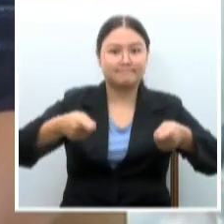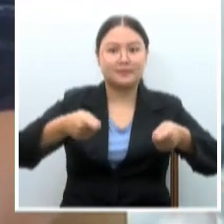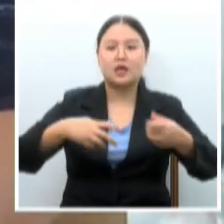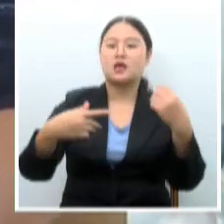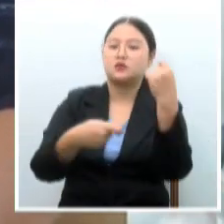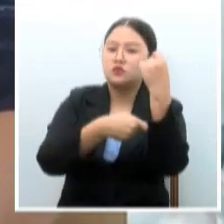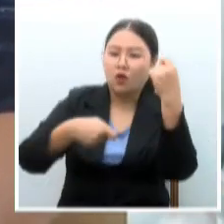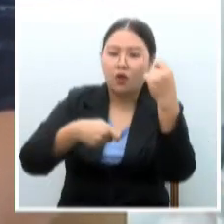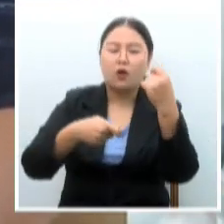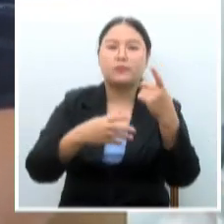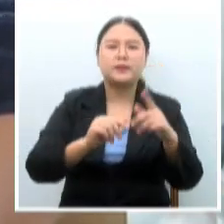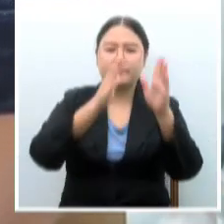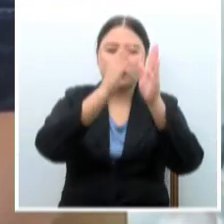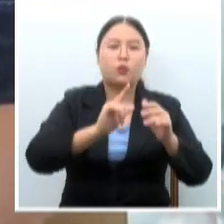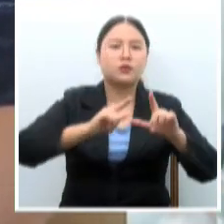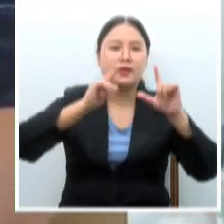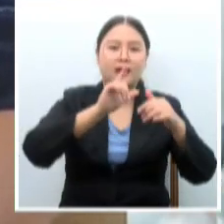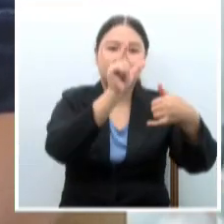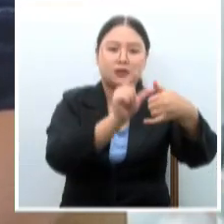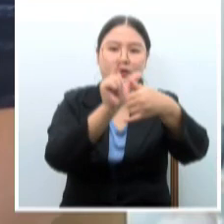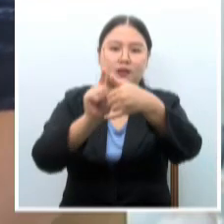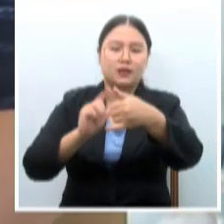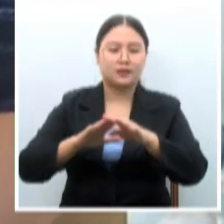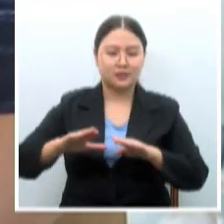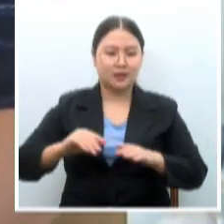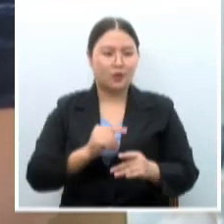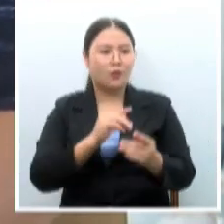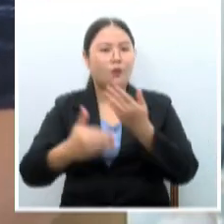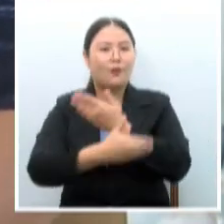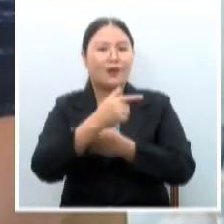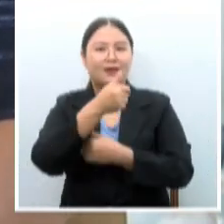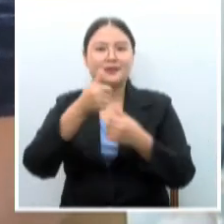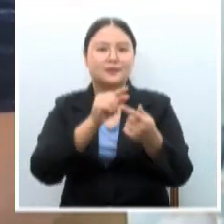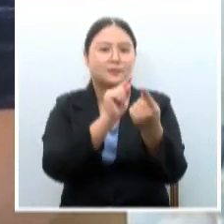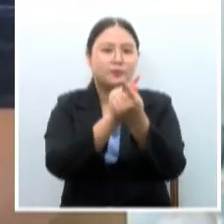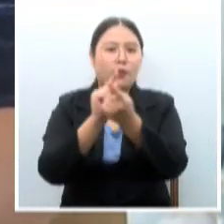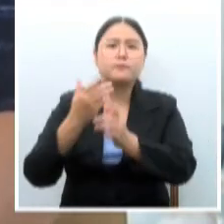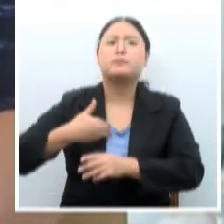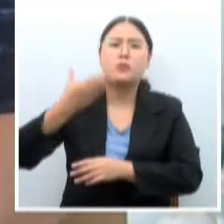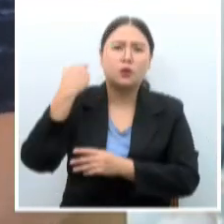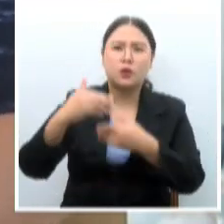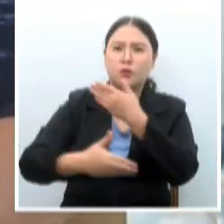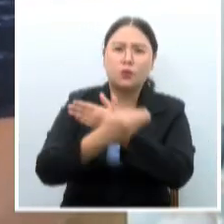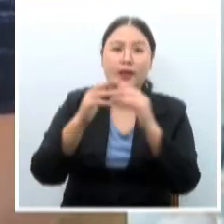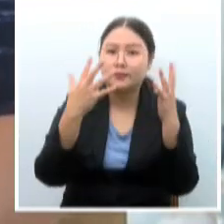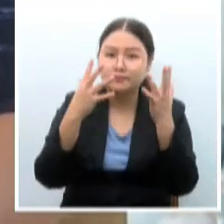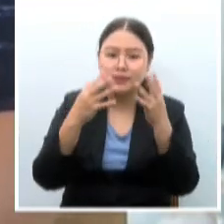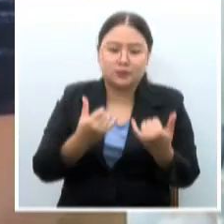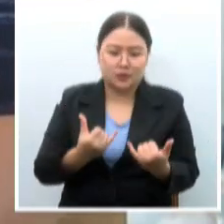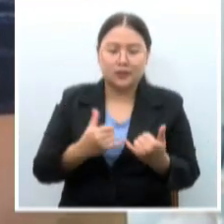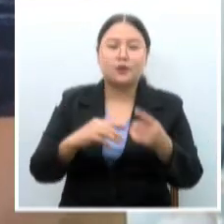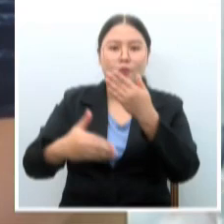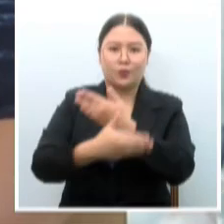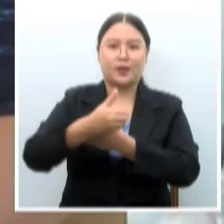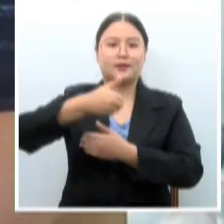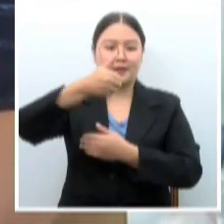เพราะฉะนั้นเนี่ยเด็กก็จะได้มีโอกาสดีมากนะครับเด็กต่างจังหวัดที่ไม่มีโอกาสได้รับโอกาสพวกนี้เลยนะครับก็จะได้ม